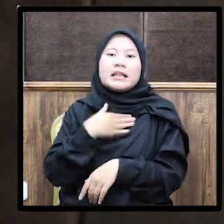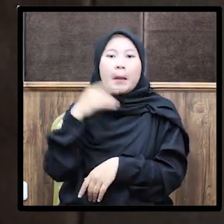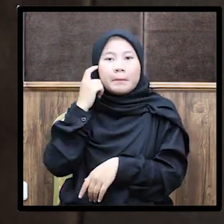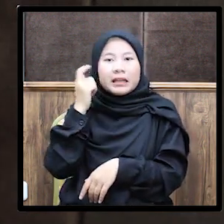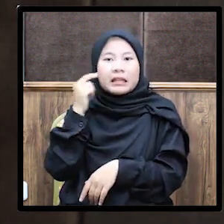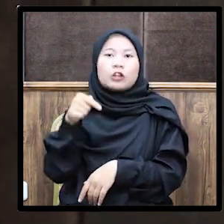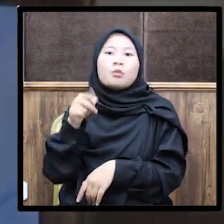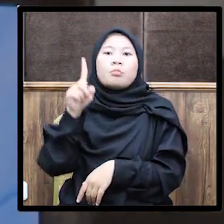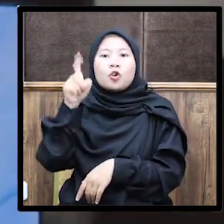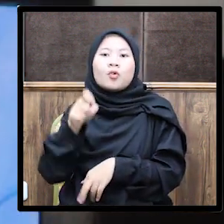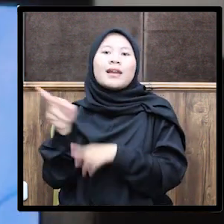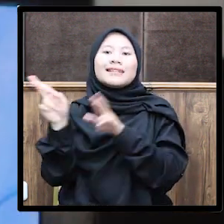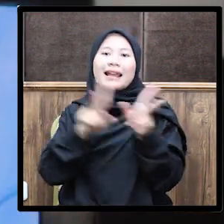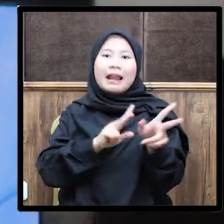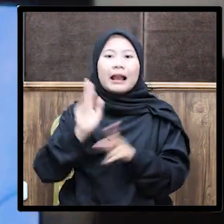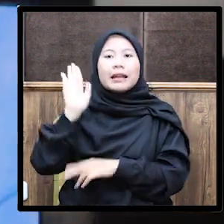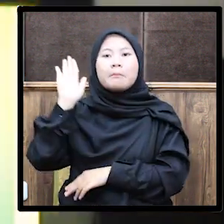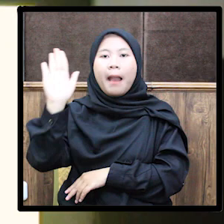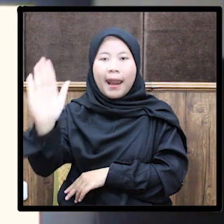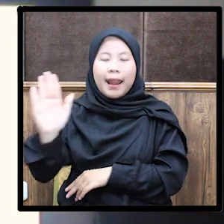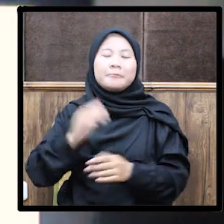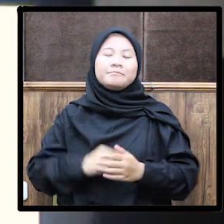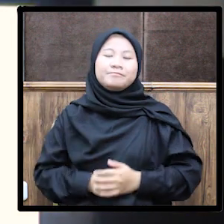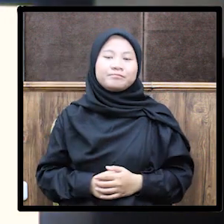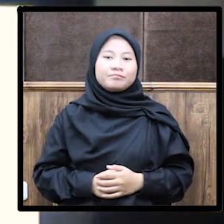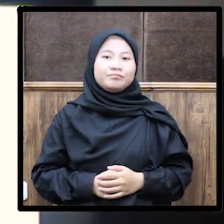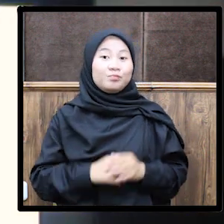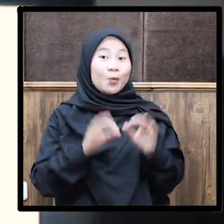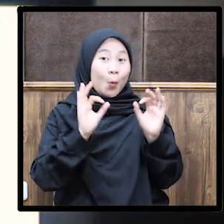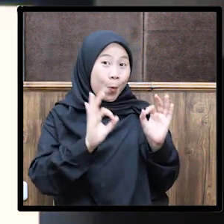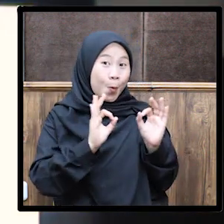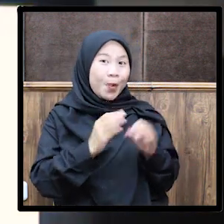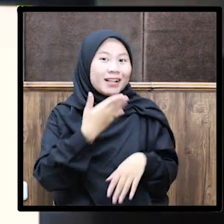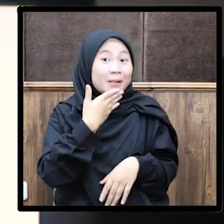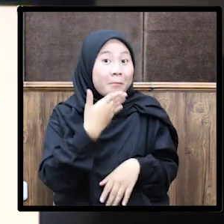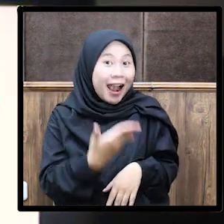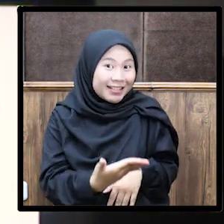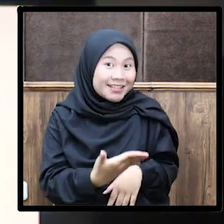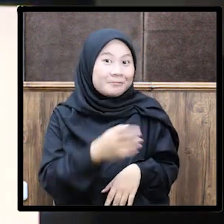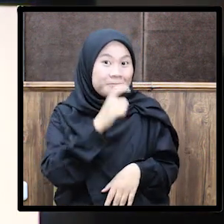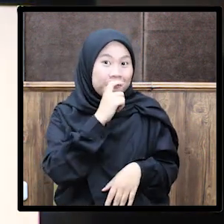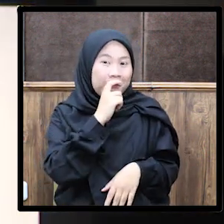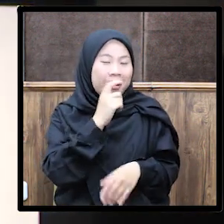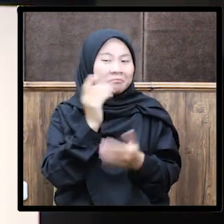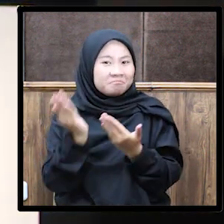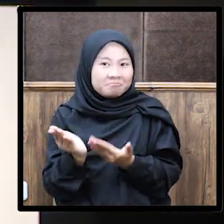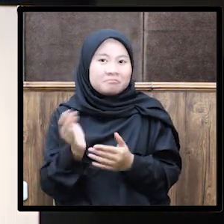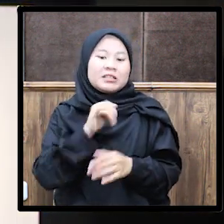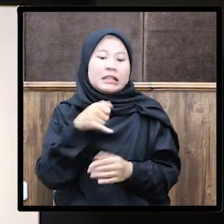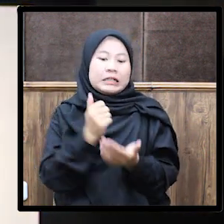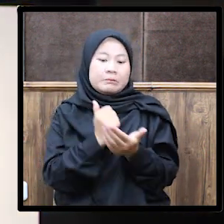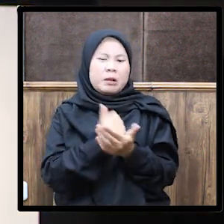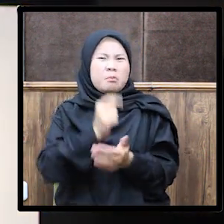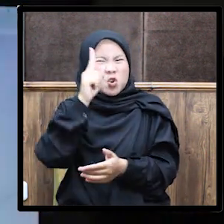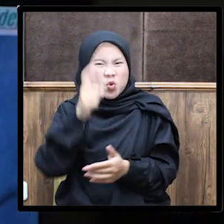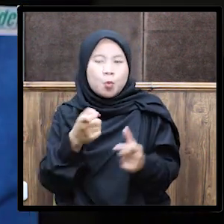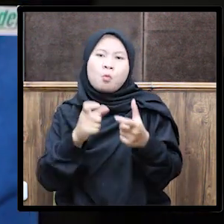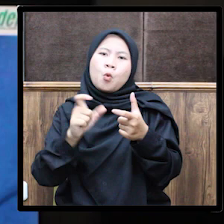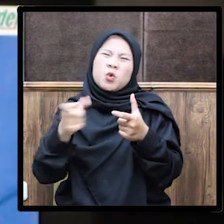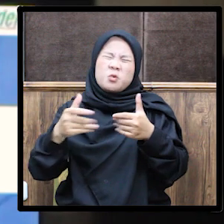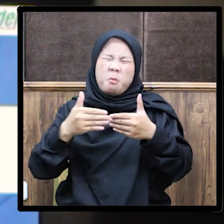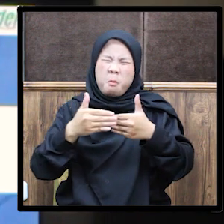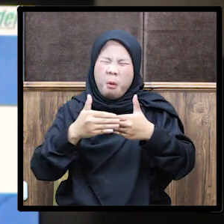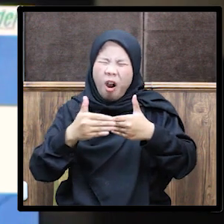bersama begitu. Baik, terima kasih Pak Tri. Jadi memang butuh proses yang cukup panjang